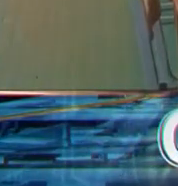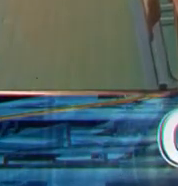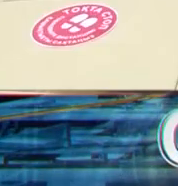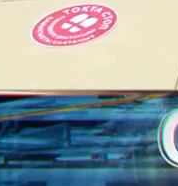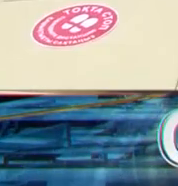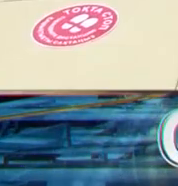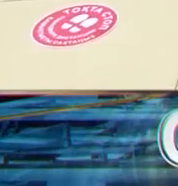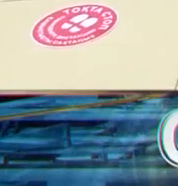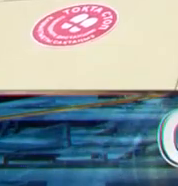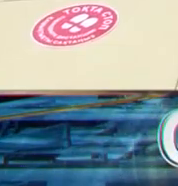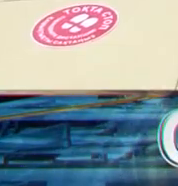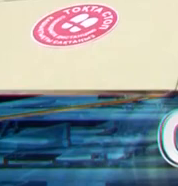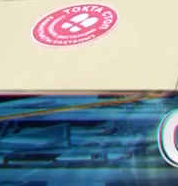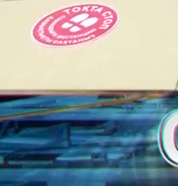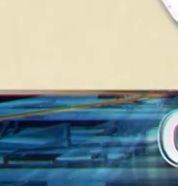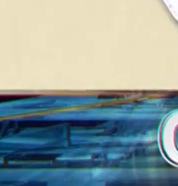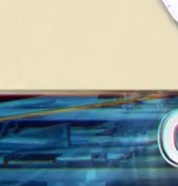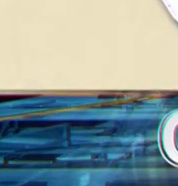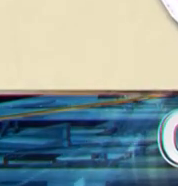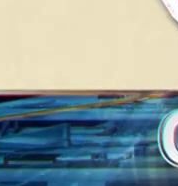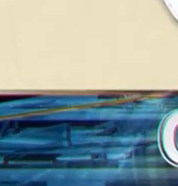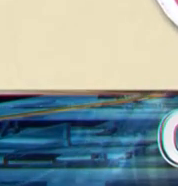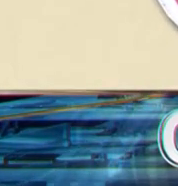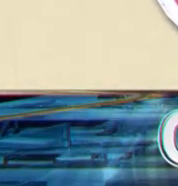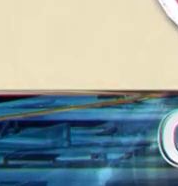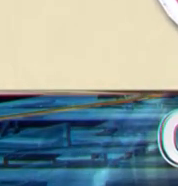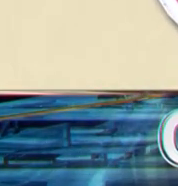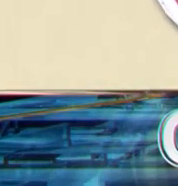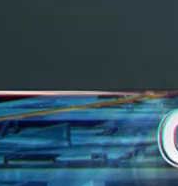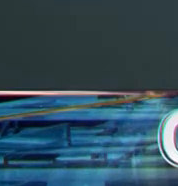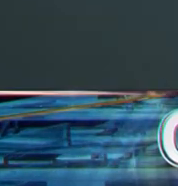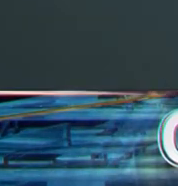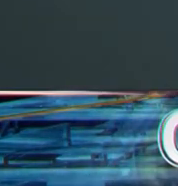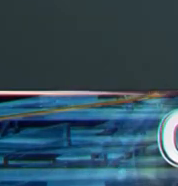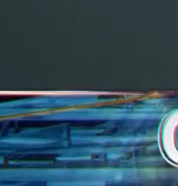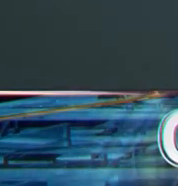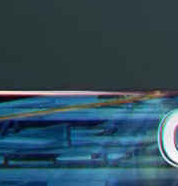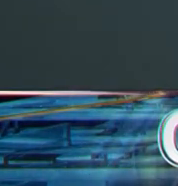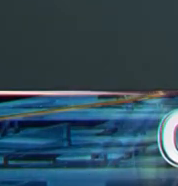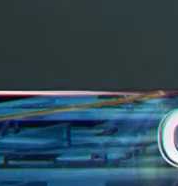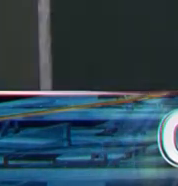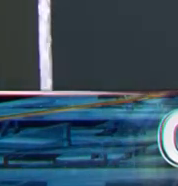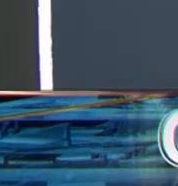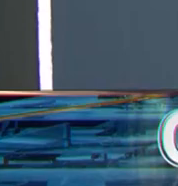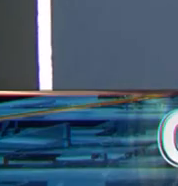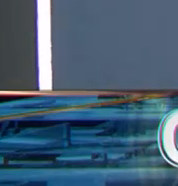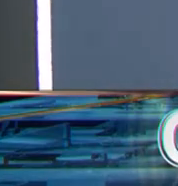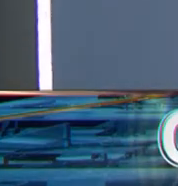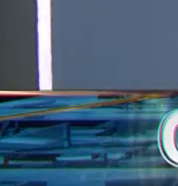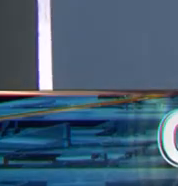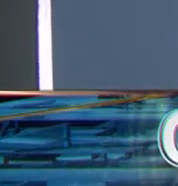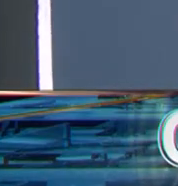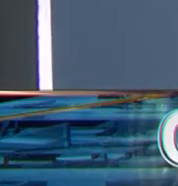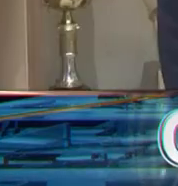Сайлауға 2 күн қалды. 10-шы қаңтарда жетісулық 1,438 тұрғын өз таңдауын жасайды. 1053 сайлау